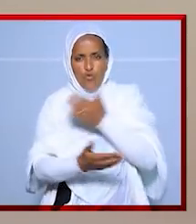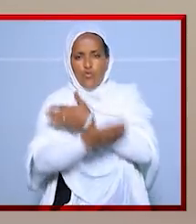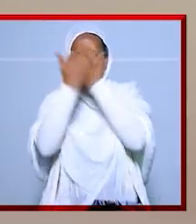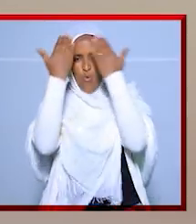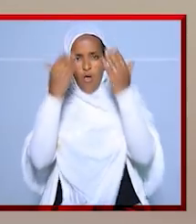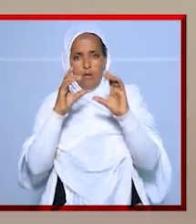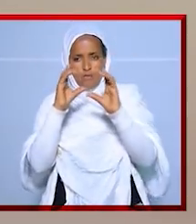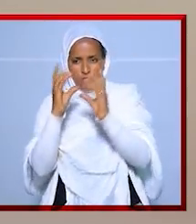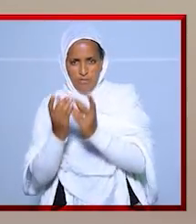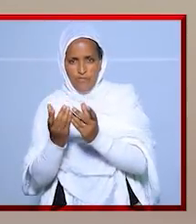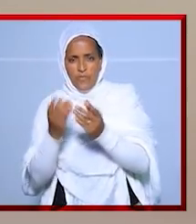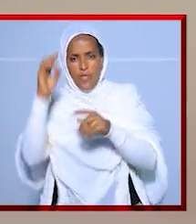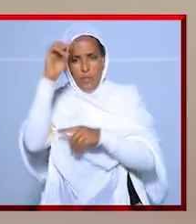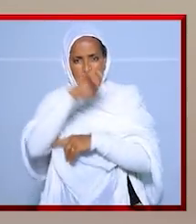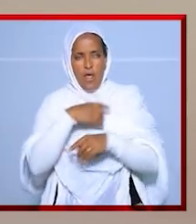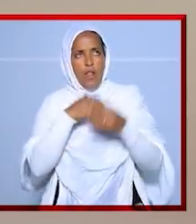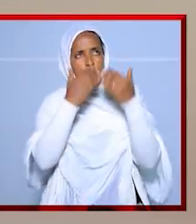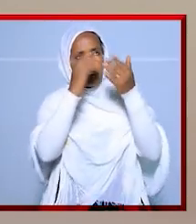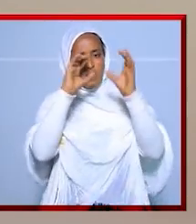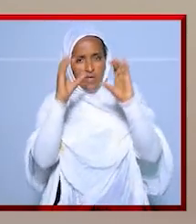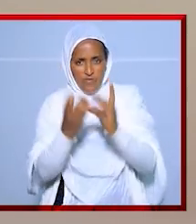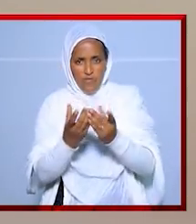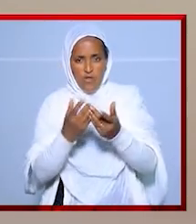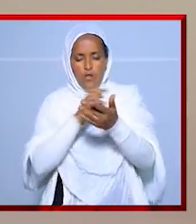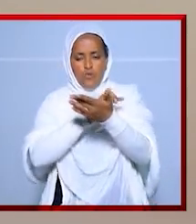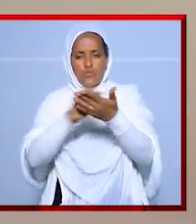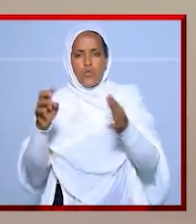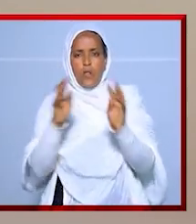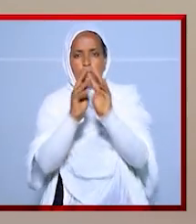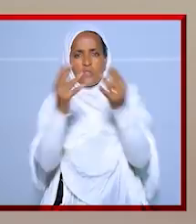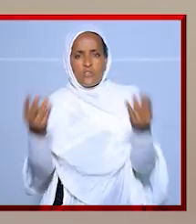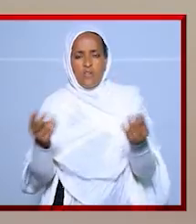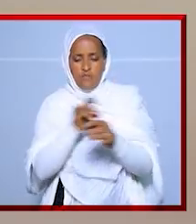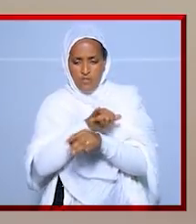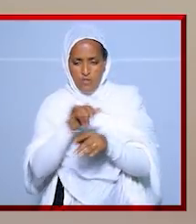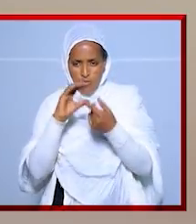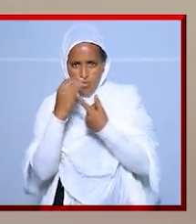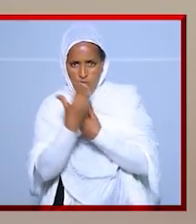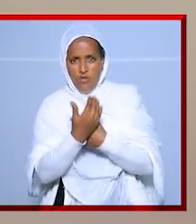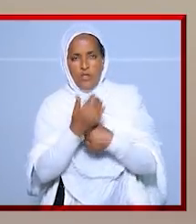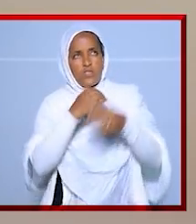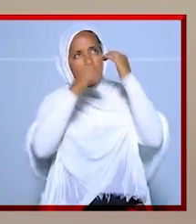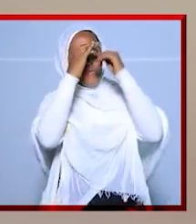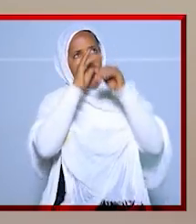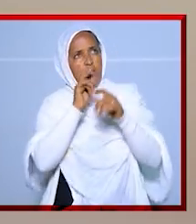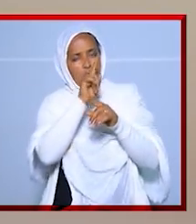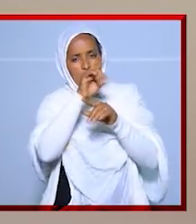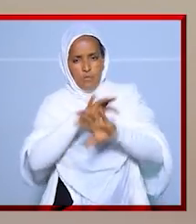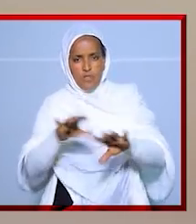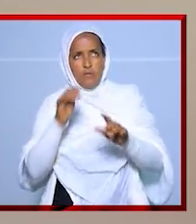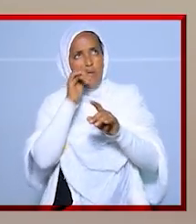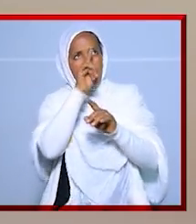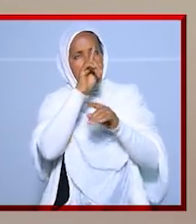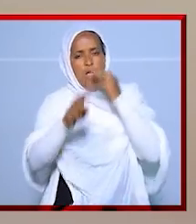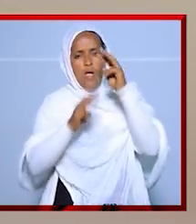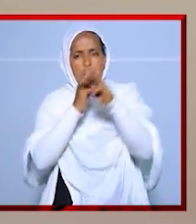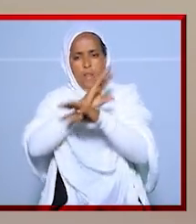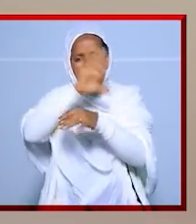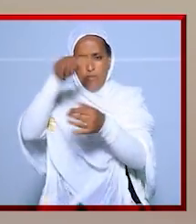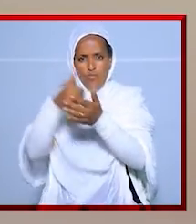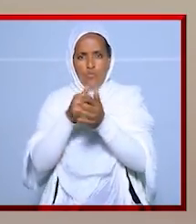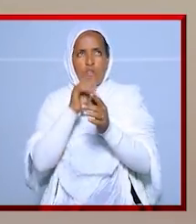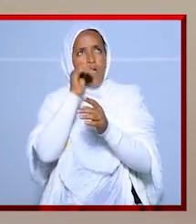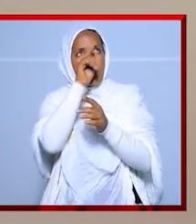ክፍሏ፣ በጠዋት ባለው የምስጋና ክፍሏ፣ በቀን ባለው የምስጋና ክፍሏ ከቅዱሳት መጻሕፍት አንጻር ሰማያት ያንተ ናቸው፣ ምድርም ያንተ ናት፣